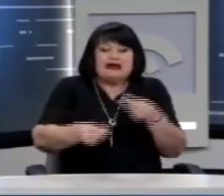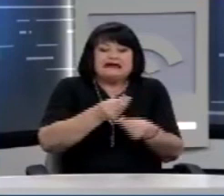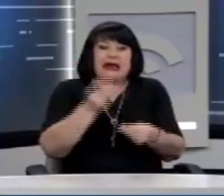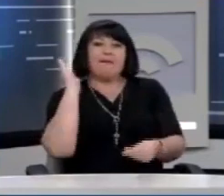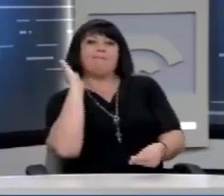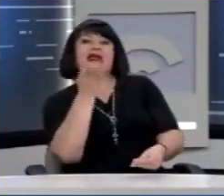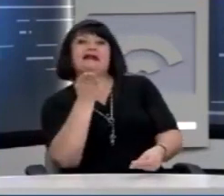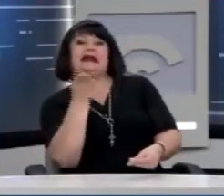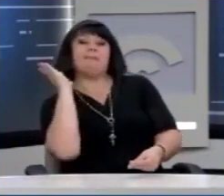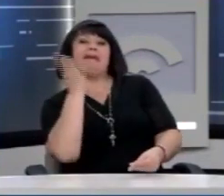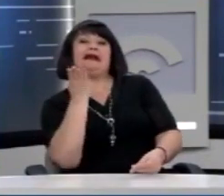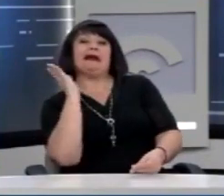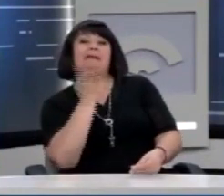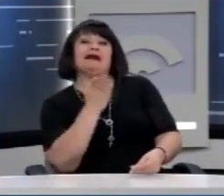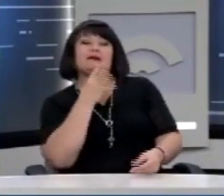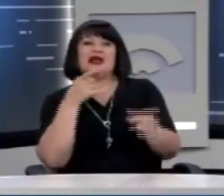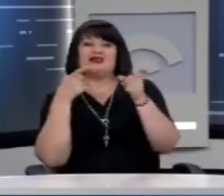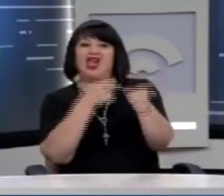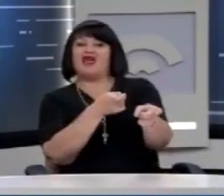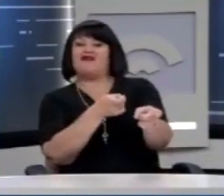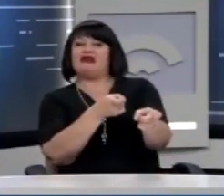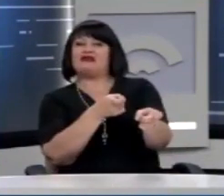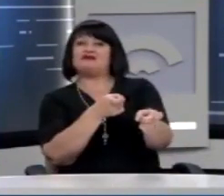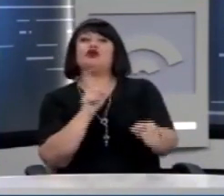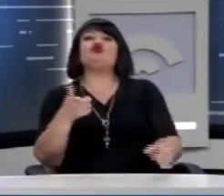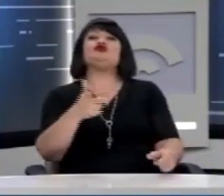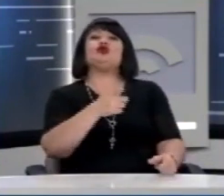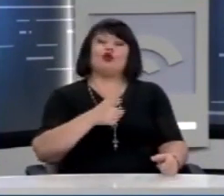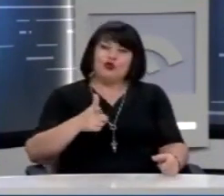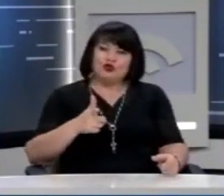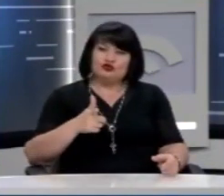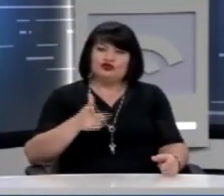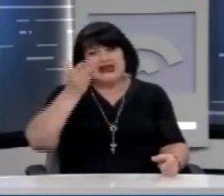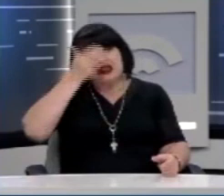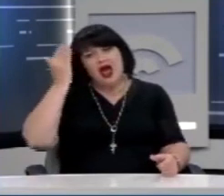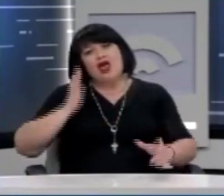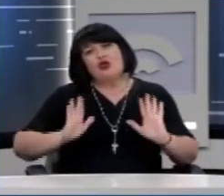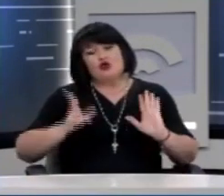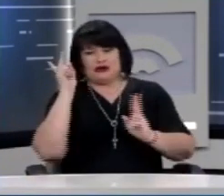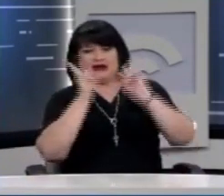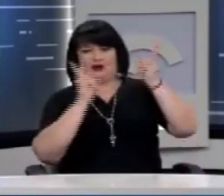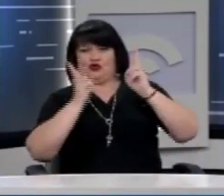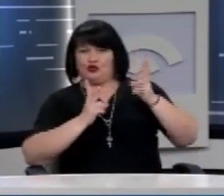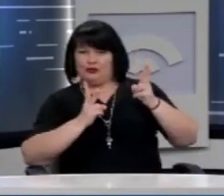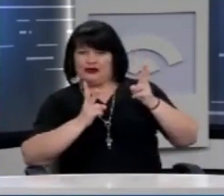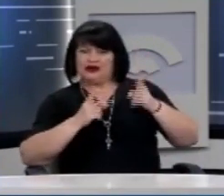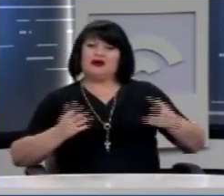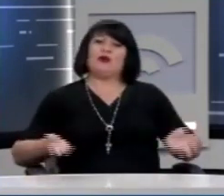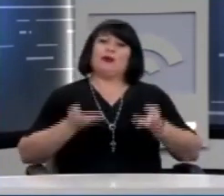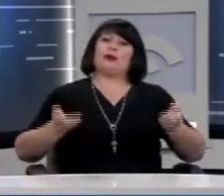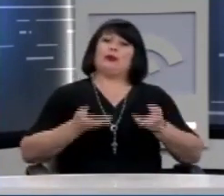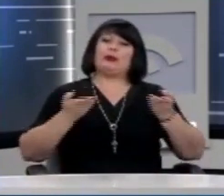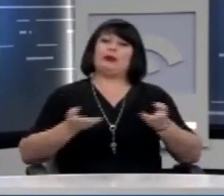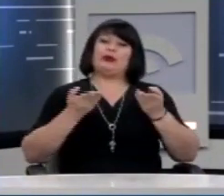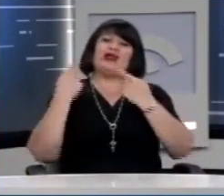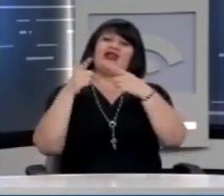ποινών που θα λειτουργεί εκβιαστικά σε βάρος φτωχών, ακόμη και αθώων κατηγορουμένων και ευνοϊκά